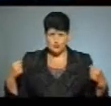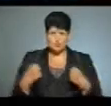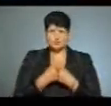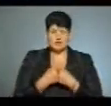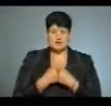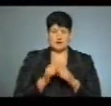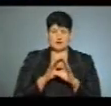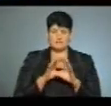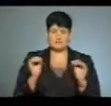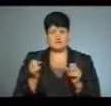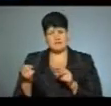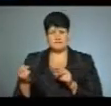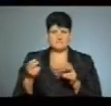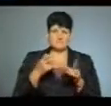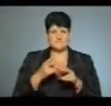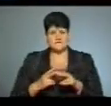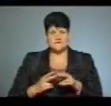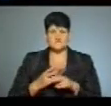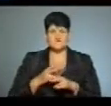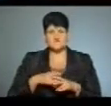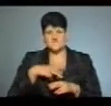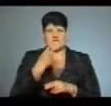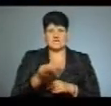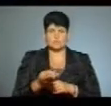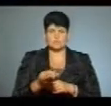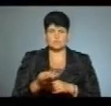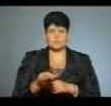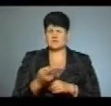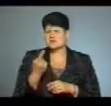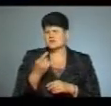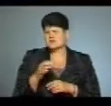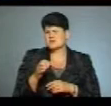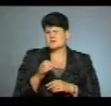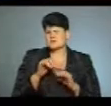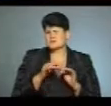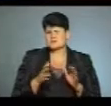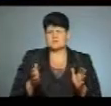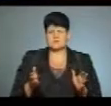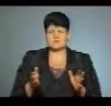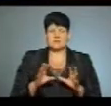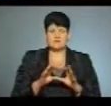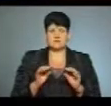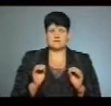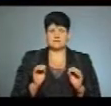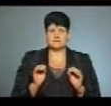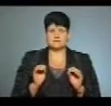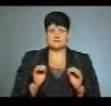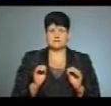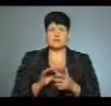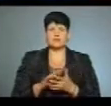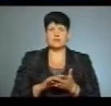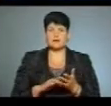і все, як мене вже викинуло з сідушки. Секунда діла, да, і все. І далі